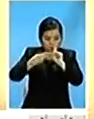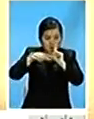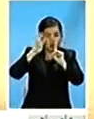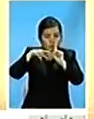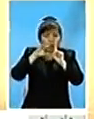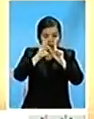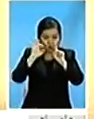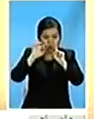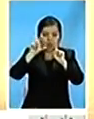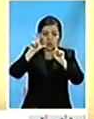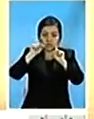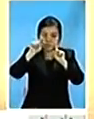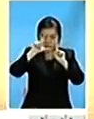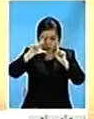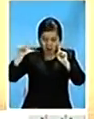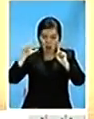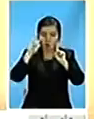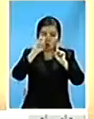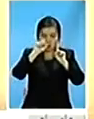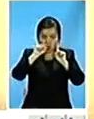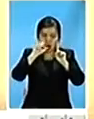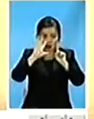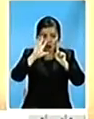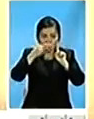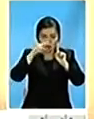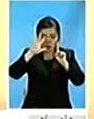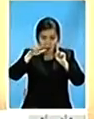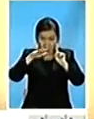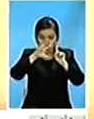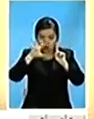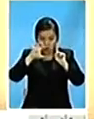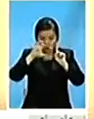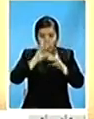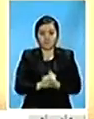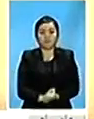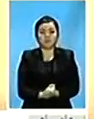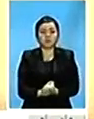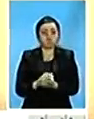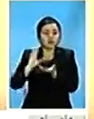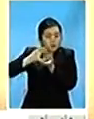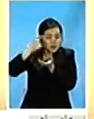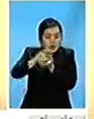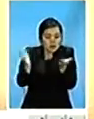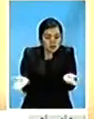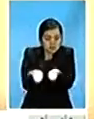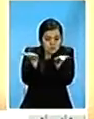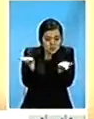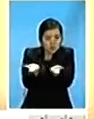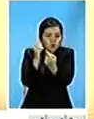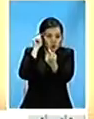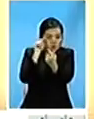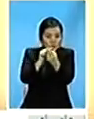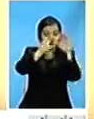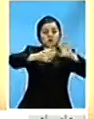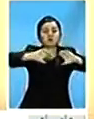16,921,655,500 บาท เพื่อสนับสนุนการดำเนินนโยบายที่สำคัญของรัฐ